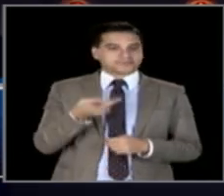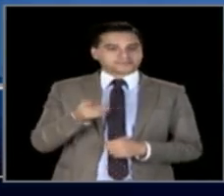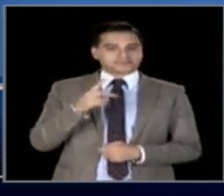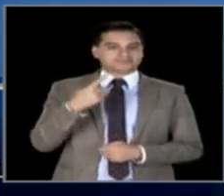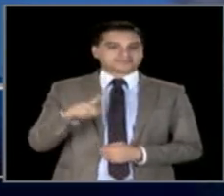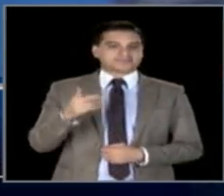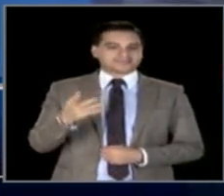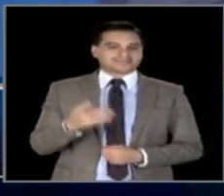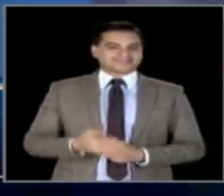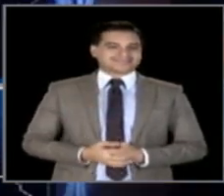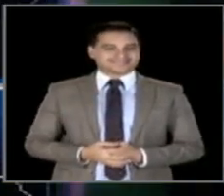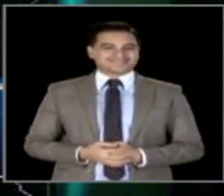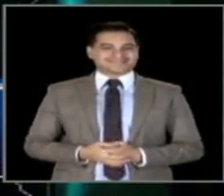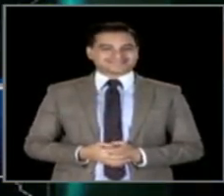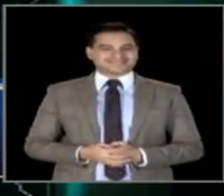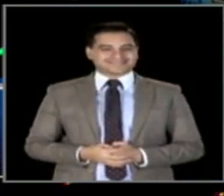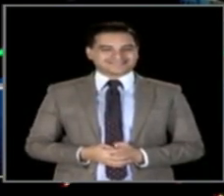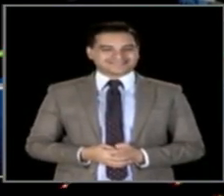إجابة صحيحة.